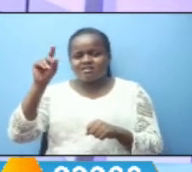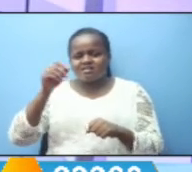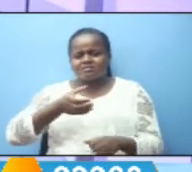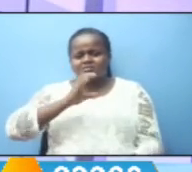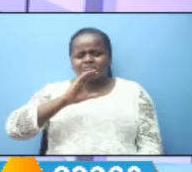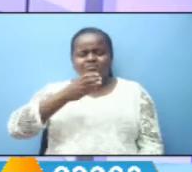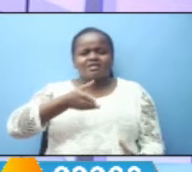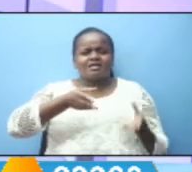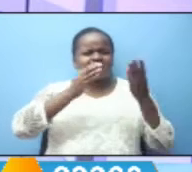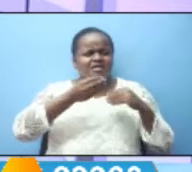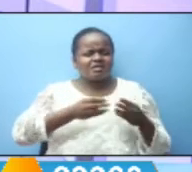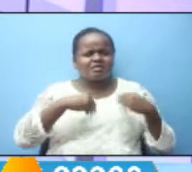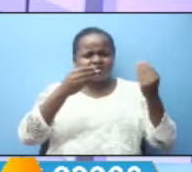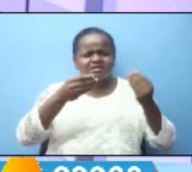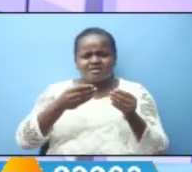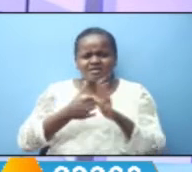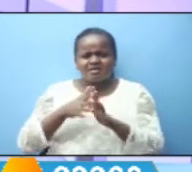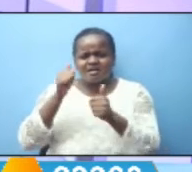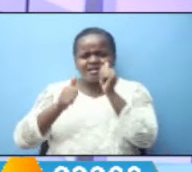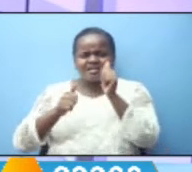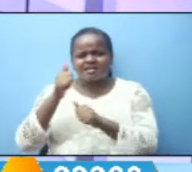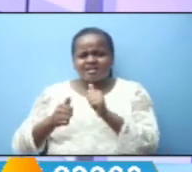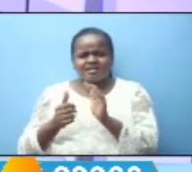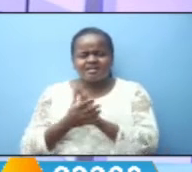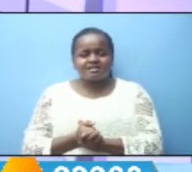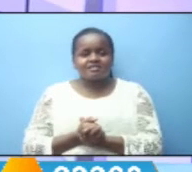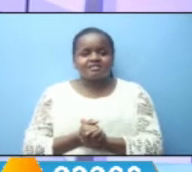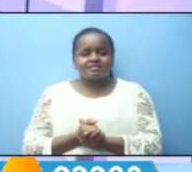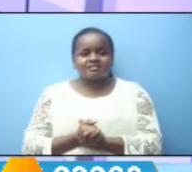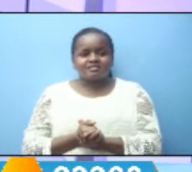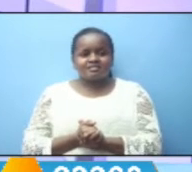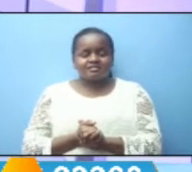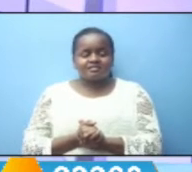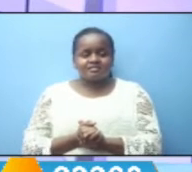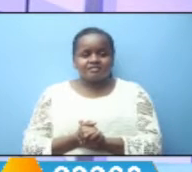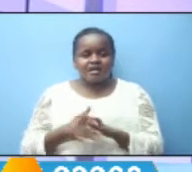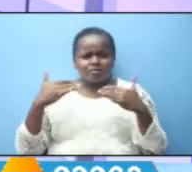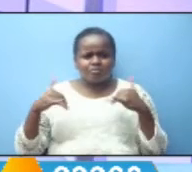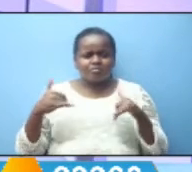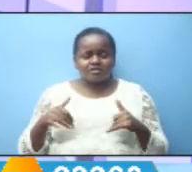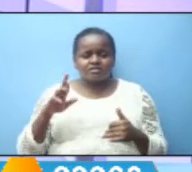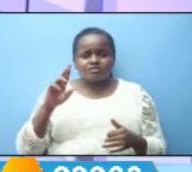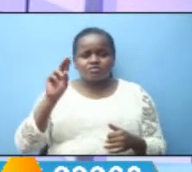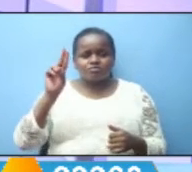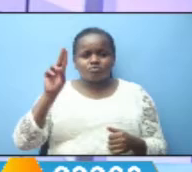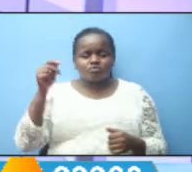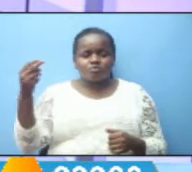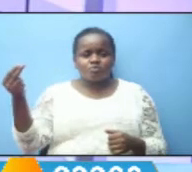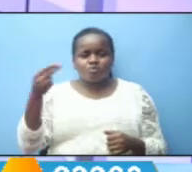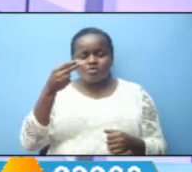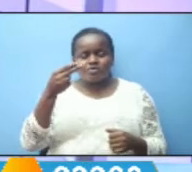haria bypass aya tutigukiuga horo no wega mundu wito Precious Ruth kuma kuria Nyerere uguo mathini muno